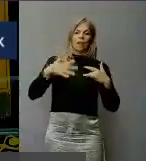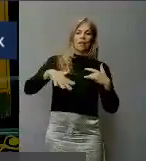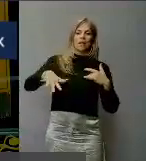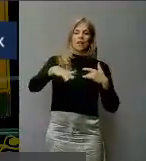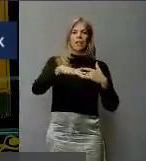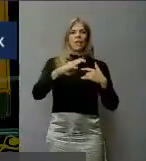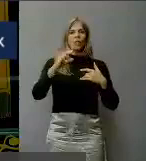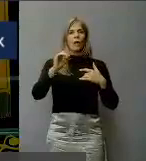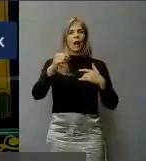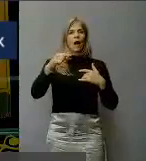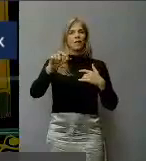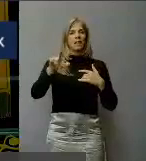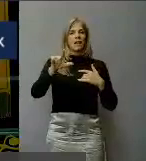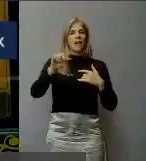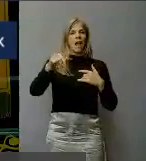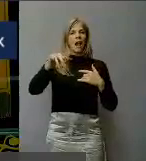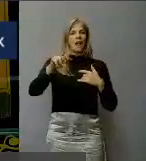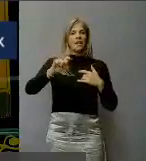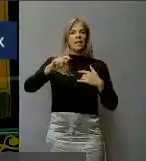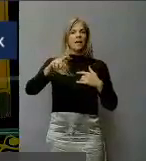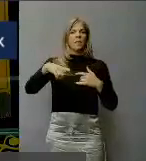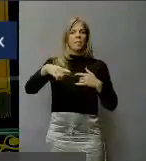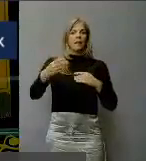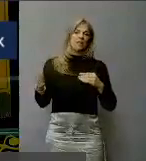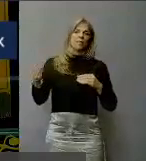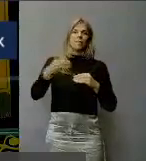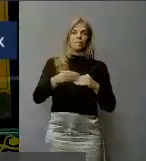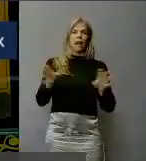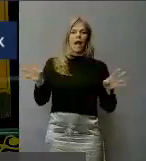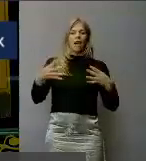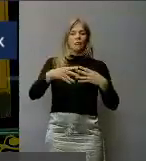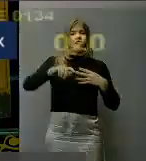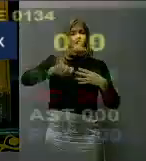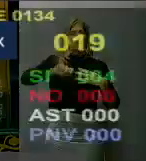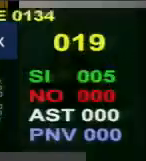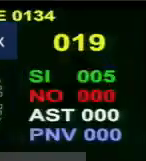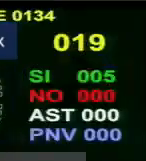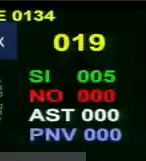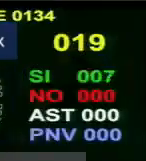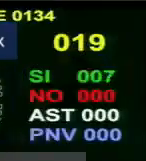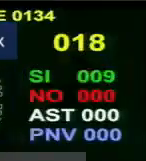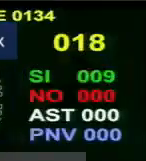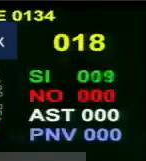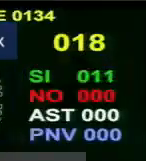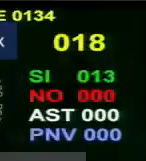parere favorevole della giunta si vota